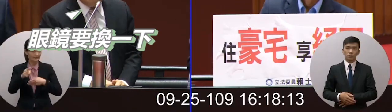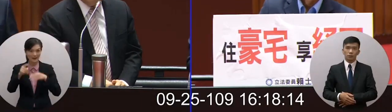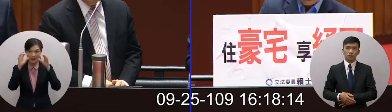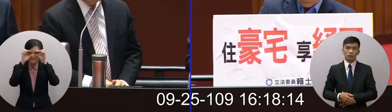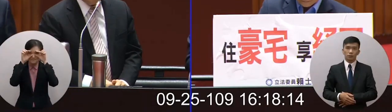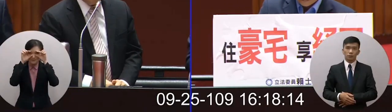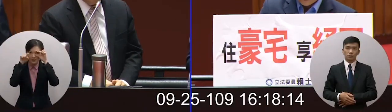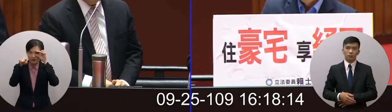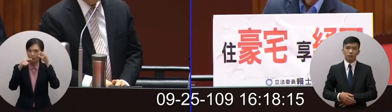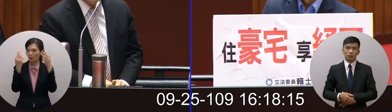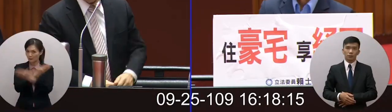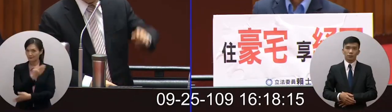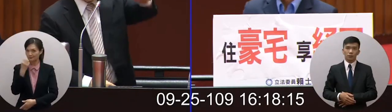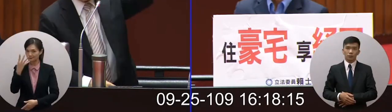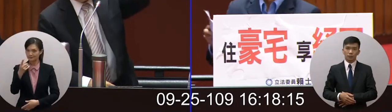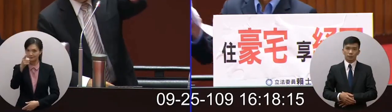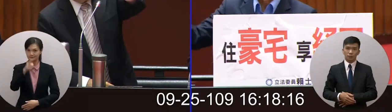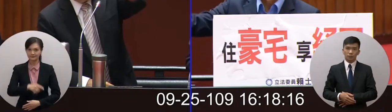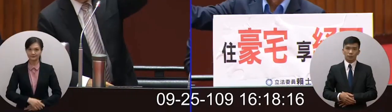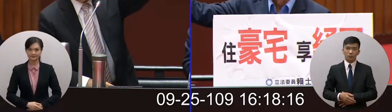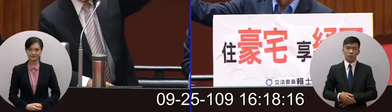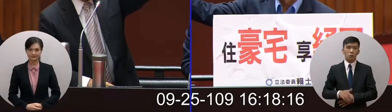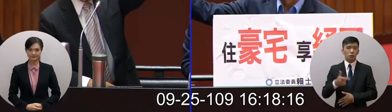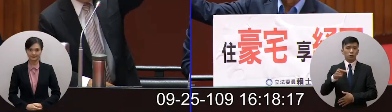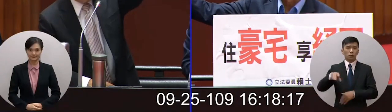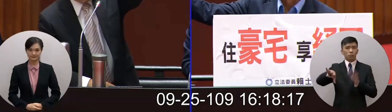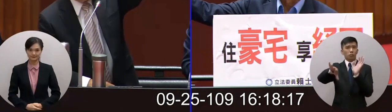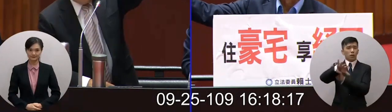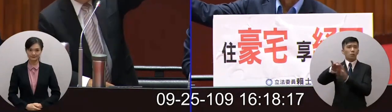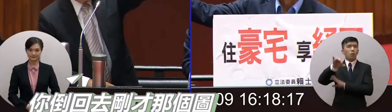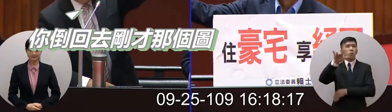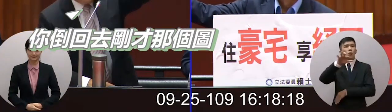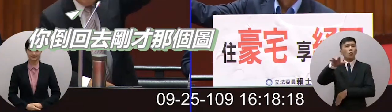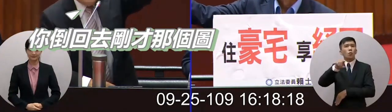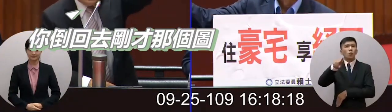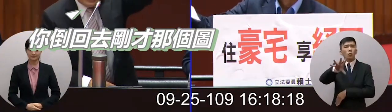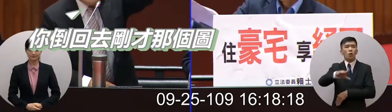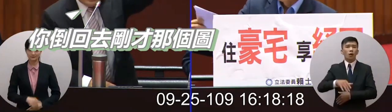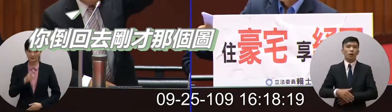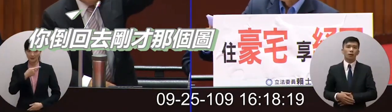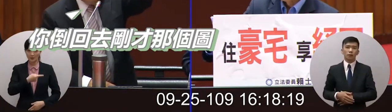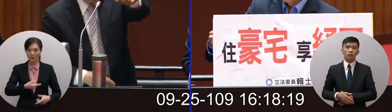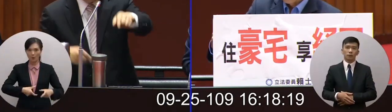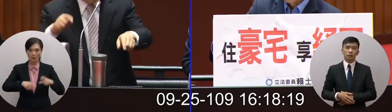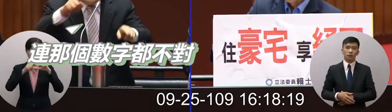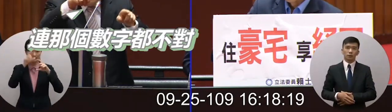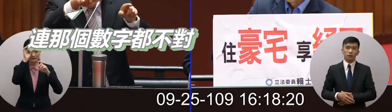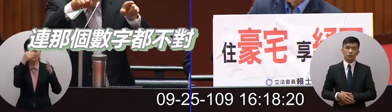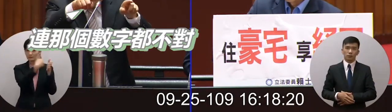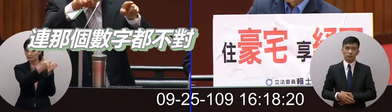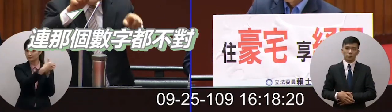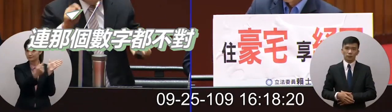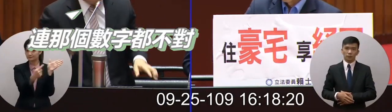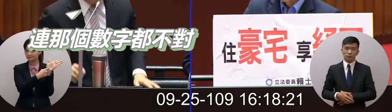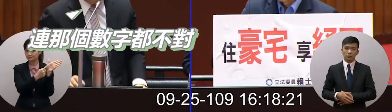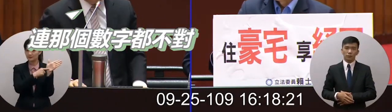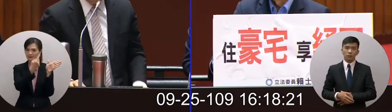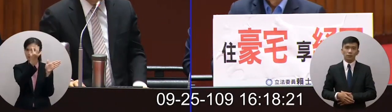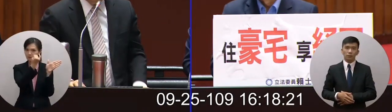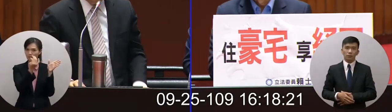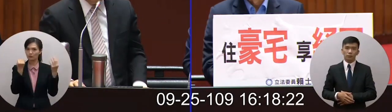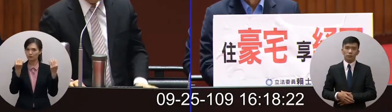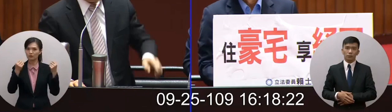换一下。倒唔对呀， 倒唔对。 你咋突然一个图？你倒回去刚才那个图，你连那数字都唔